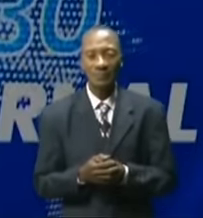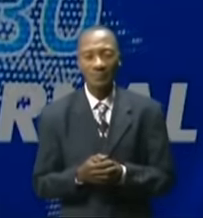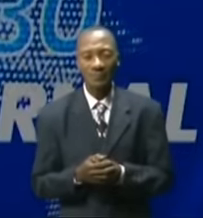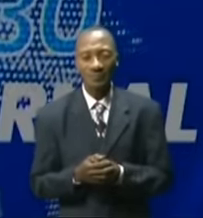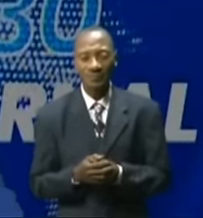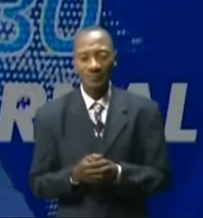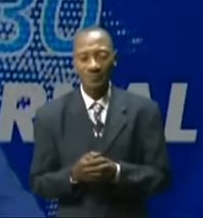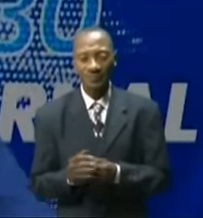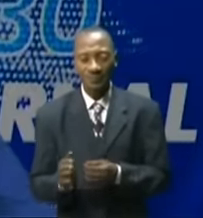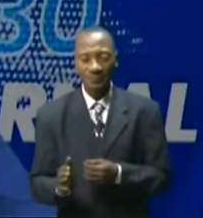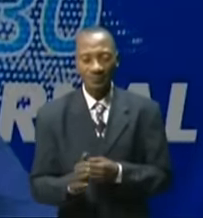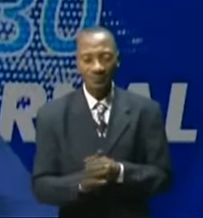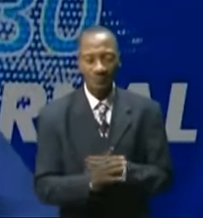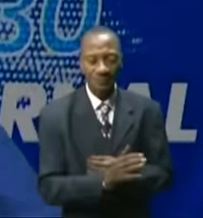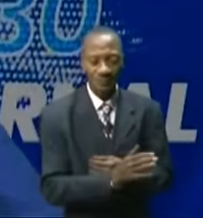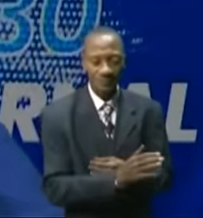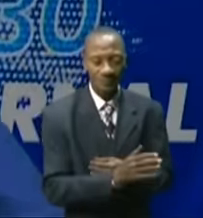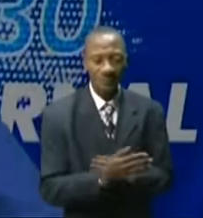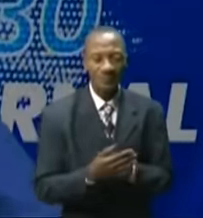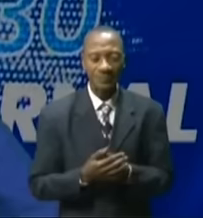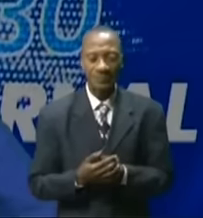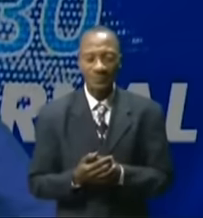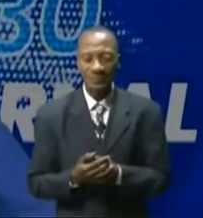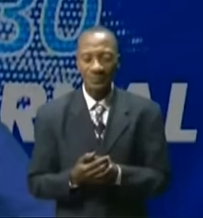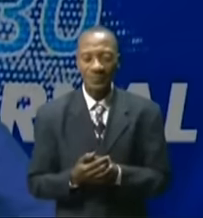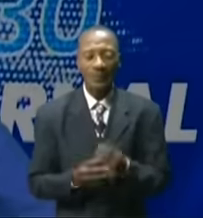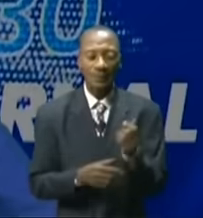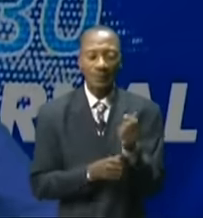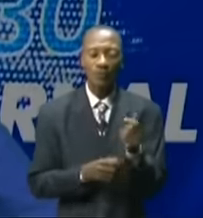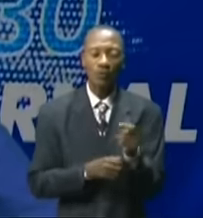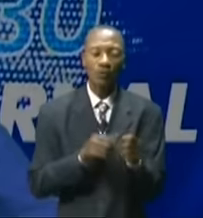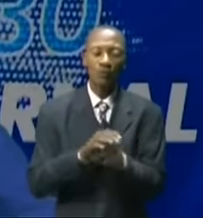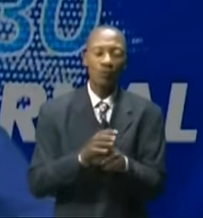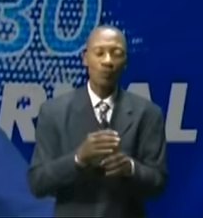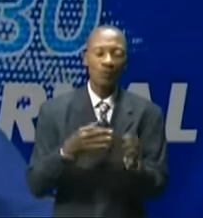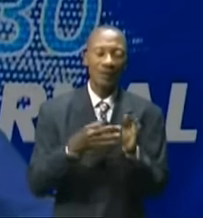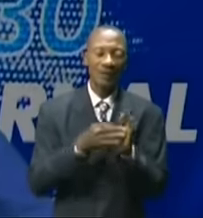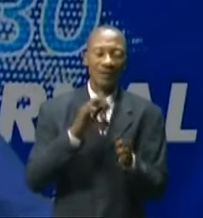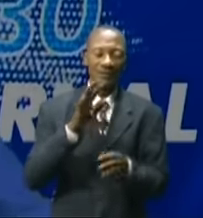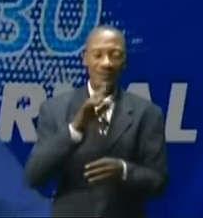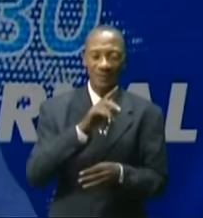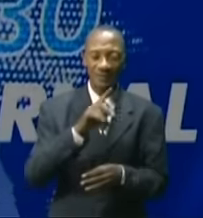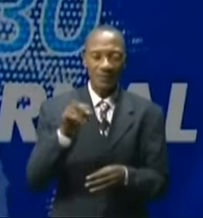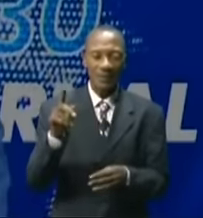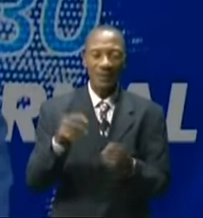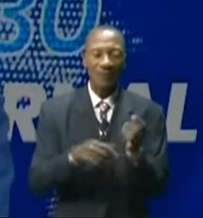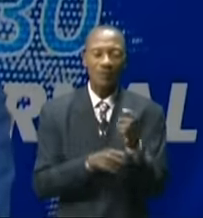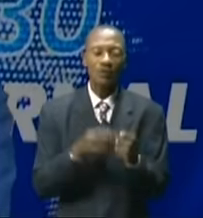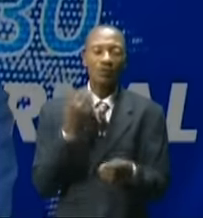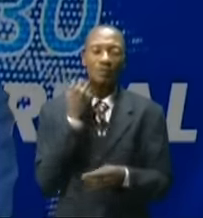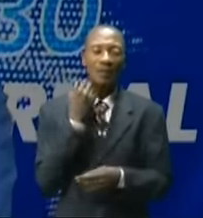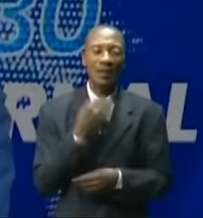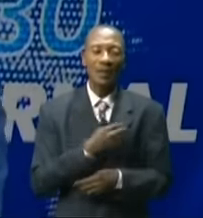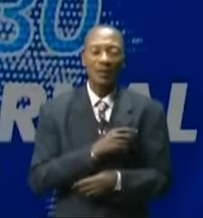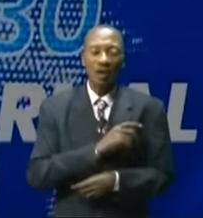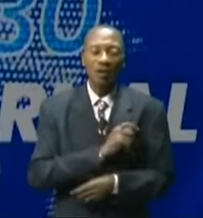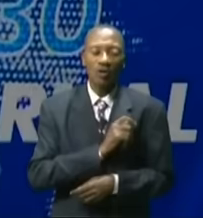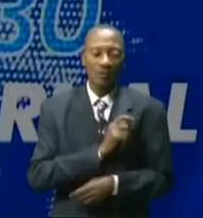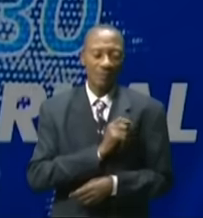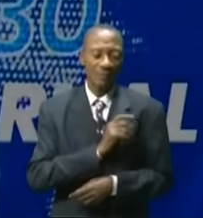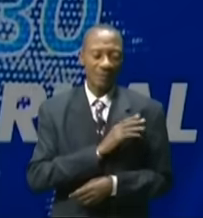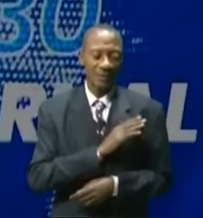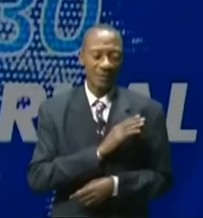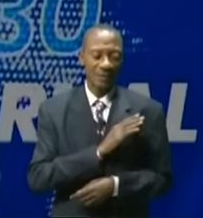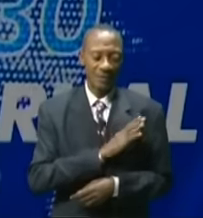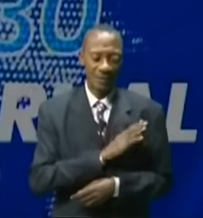chiffres, 85% de malades souffrant de la tuberculose satisfaits des traitements et de la prise en charge qu'ils reçoivent. C'est les résultats d'une